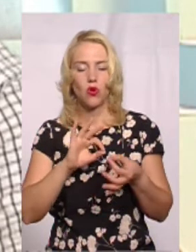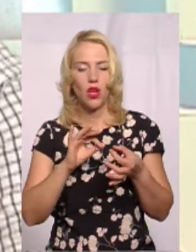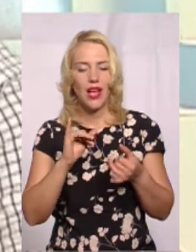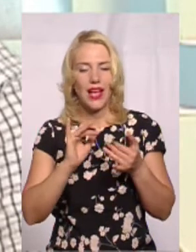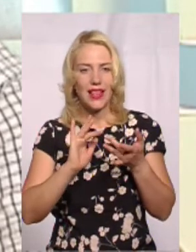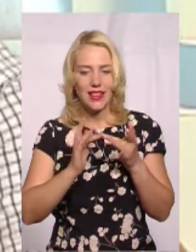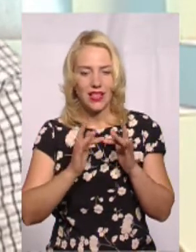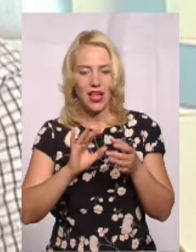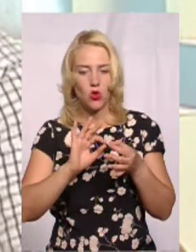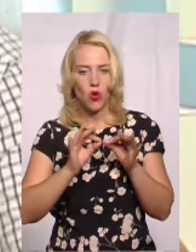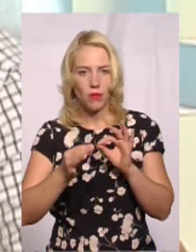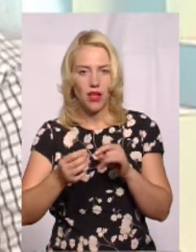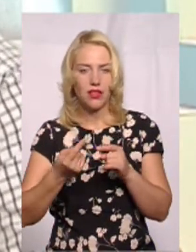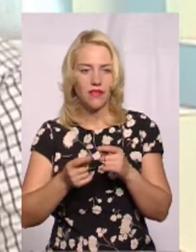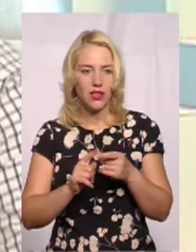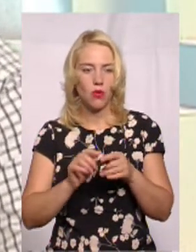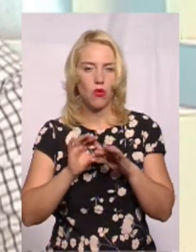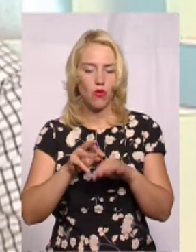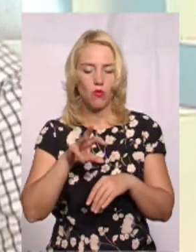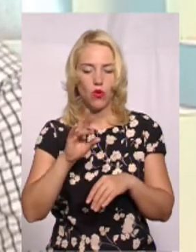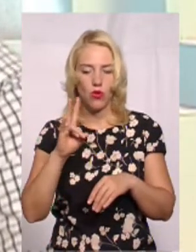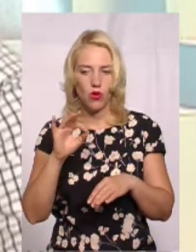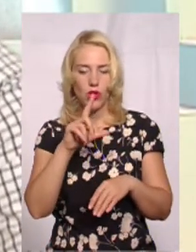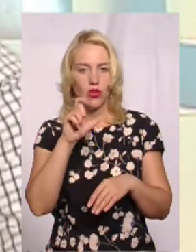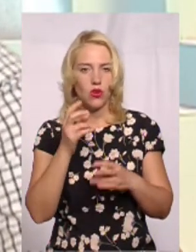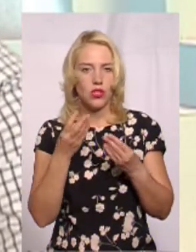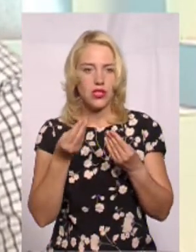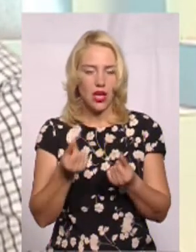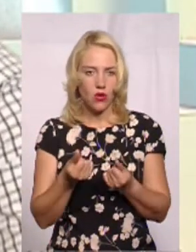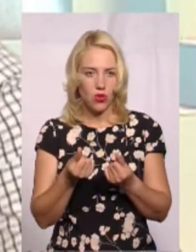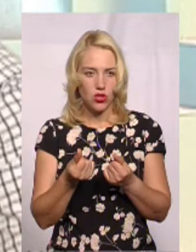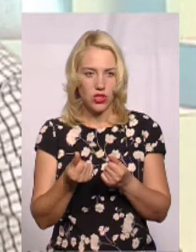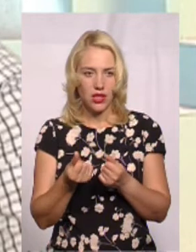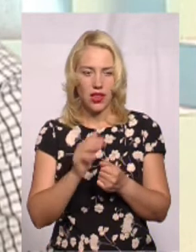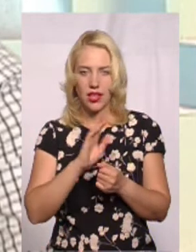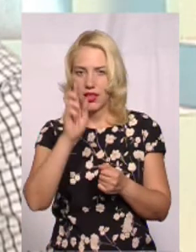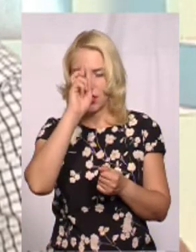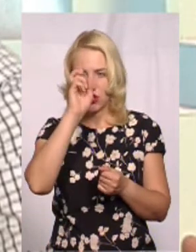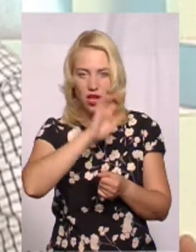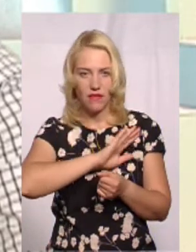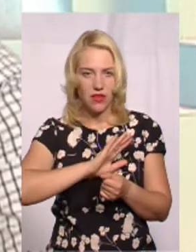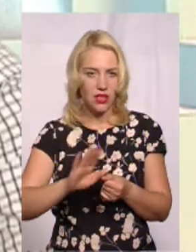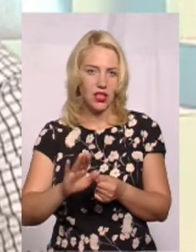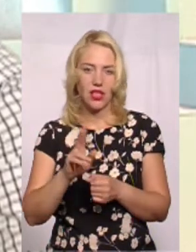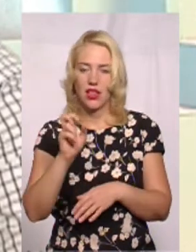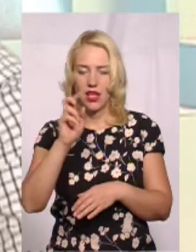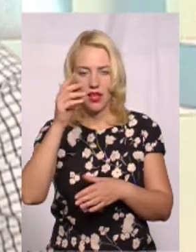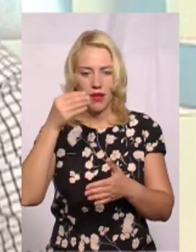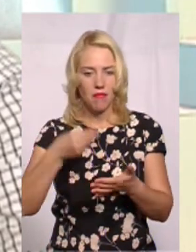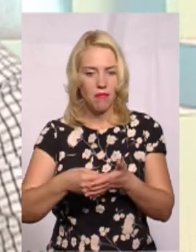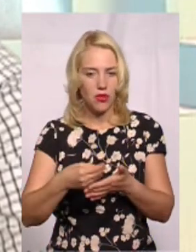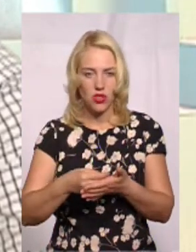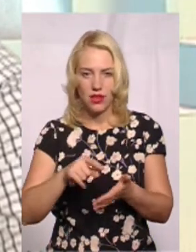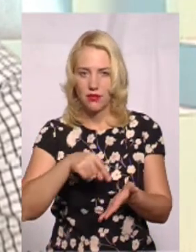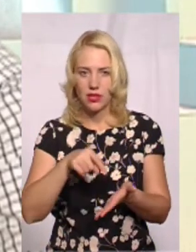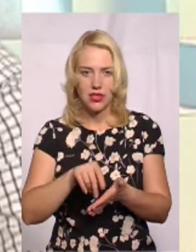так, дійсно так. Він проводиться під егідою МОНа, але за рахунок не державних і не коштів місцевих бюджетів, за